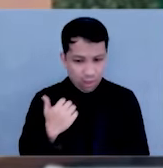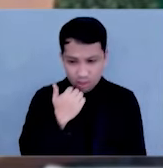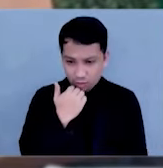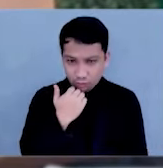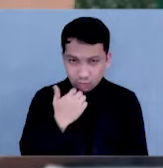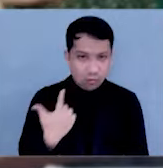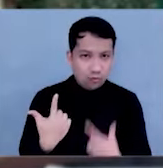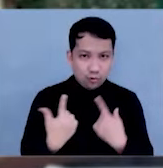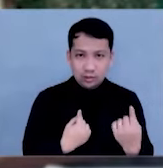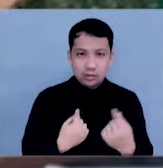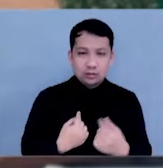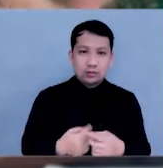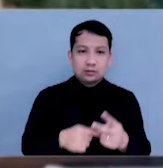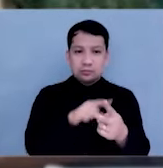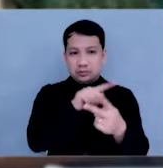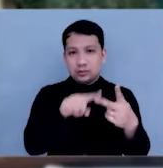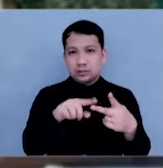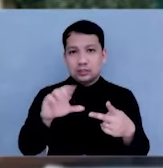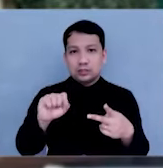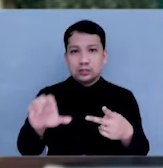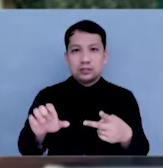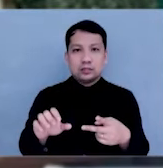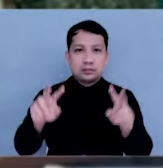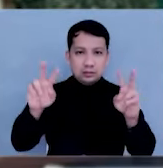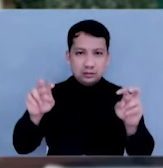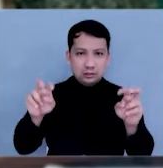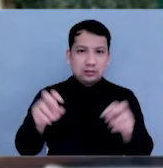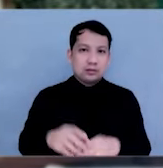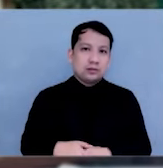two of these, we call it